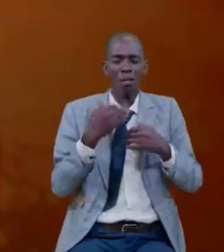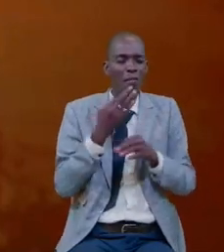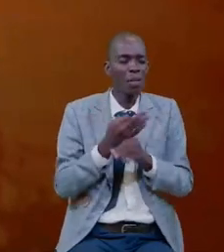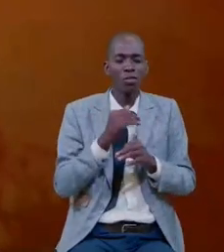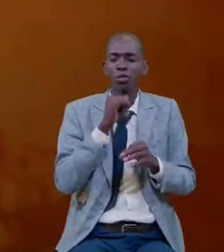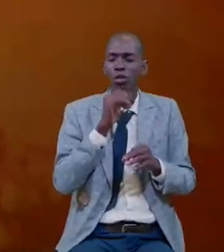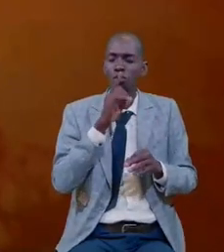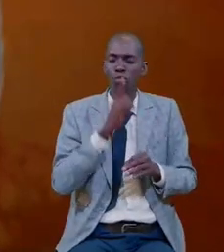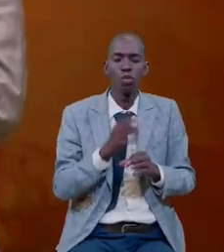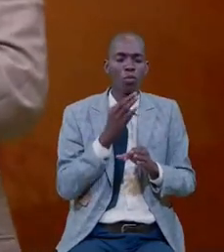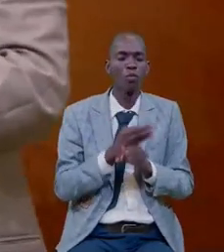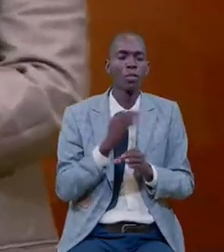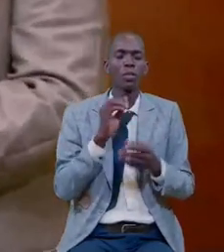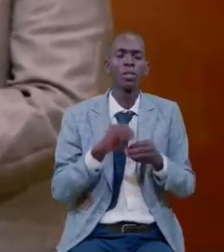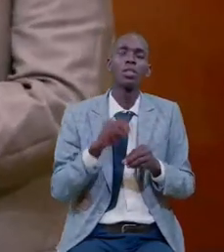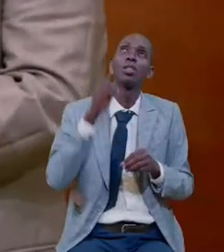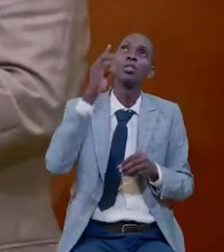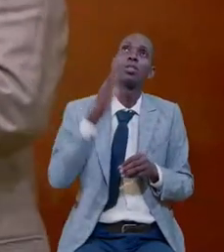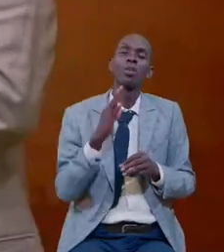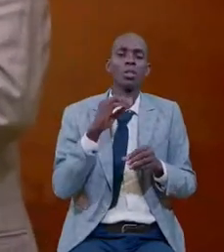foi véritable en Dieu.